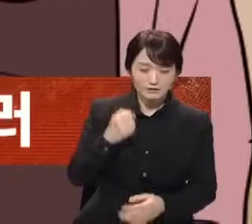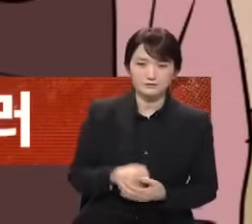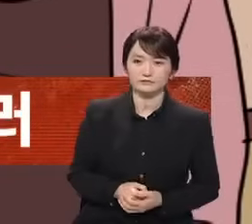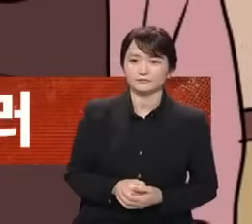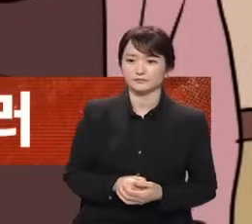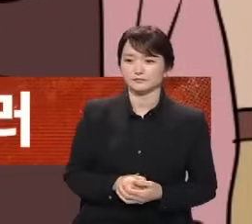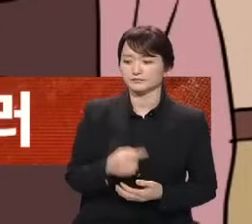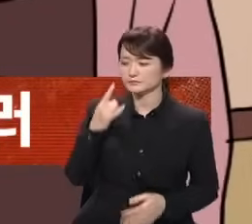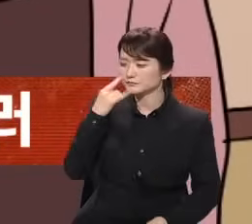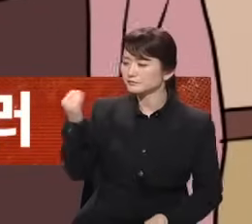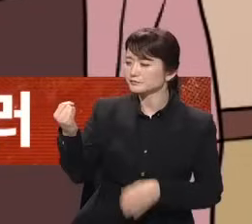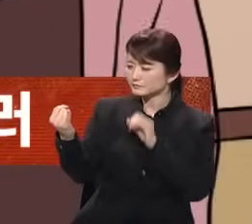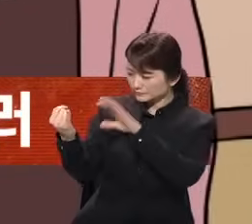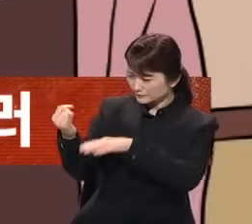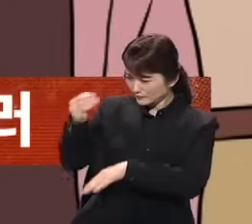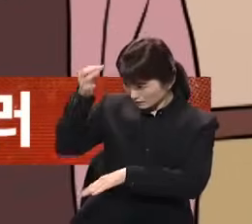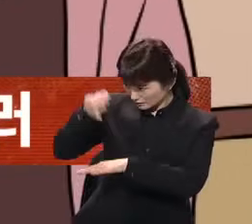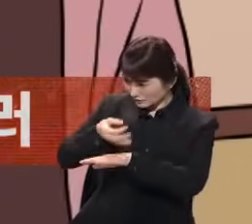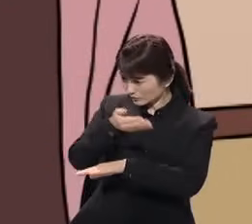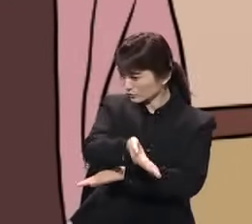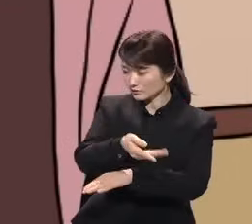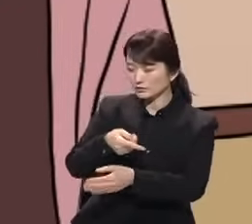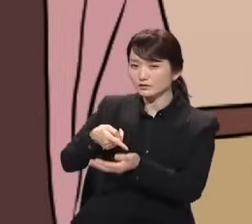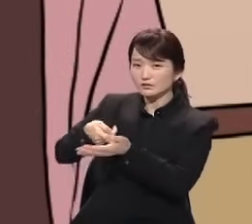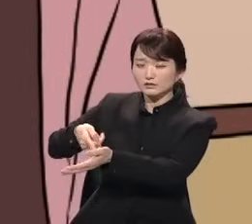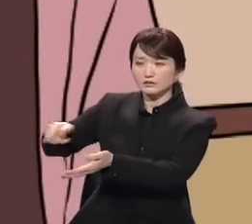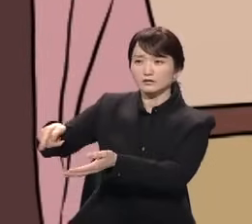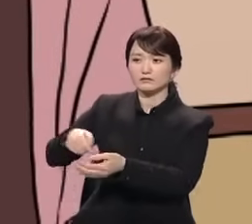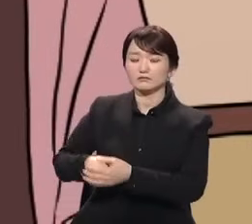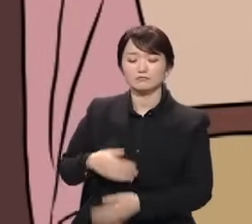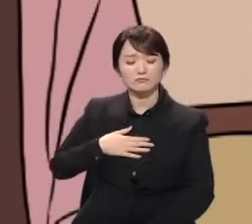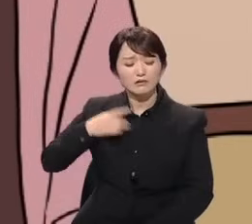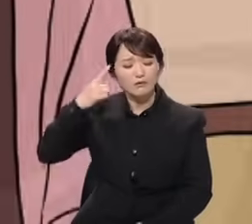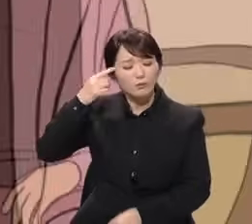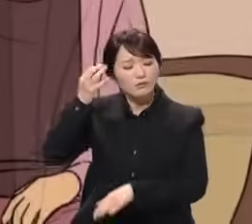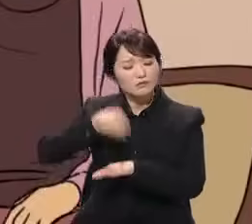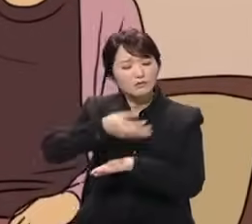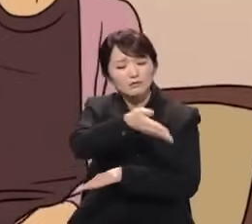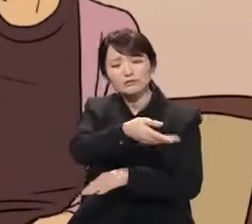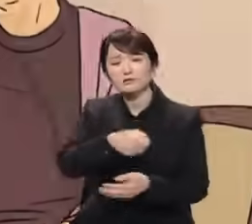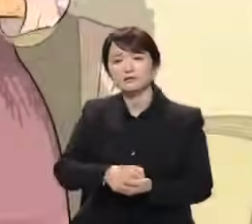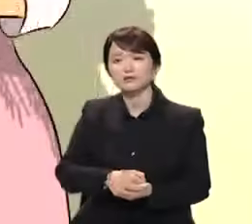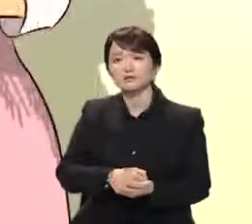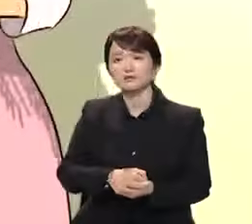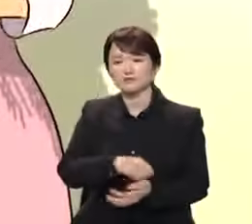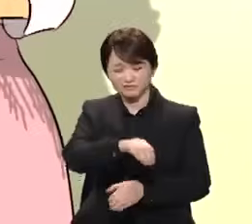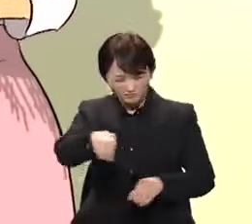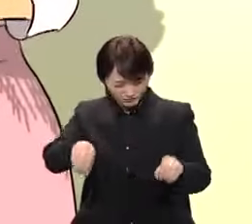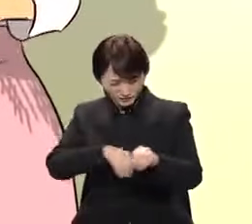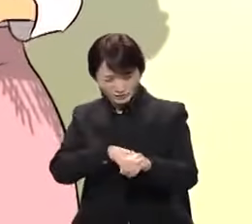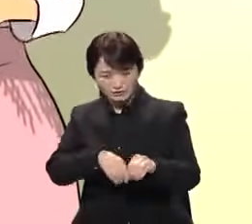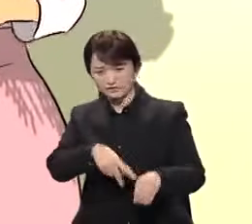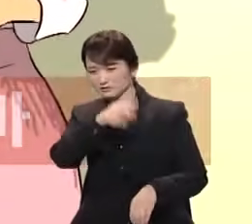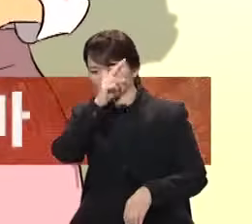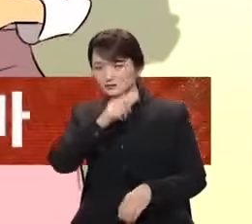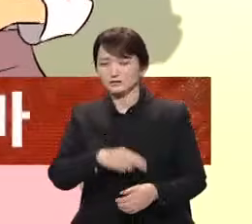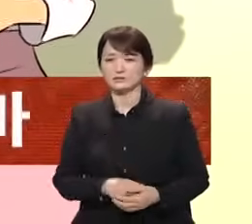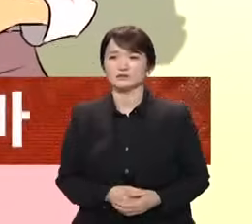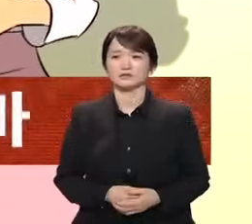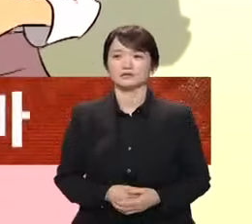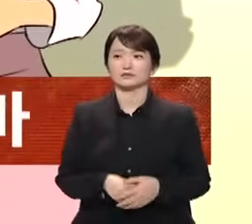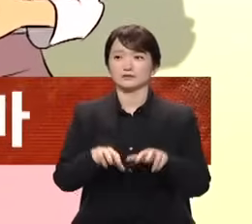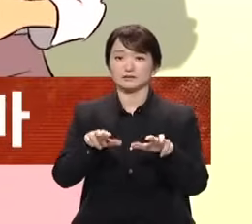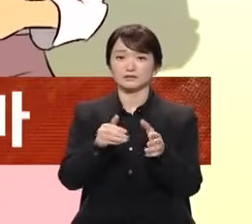엄마한테 사과하셔라 요구를 했습니다. 그런데도 엄마는 내가 왜 사과를 해야 하냐, 도리어 연끈차 이렇게 선언을 하셨고요. 그